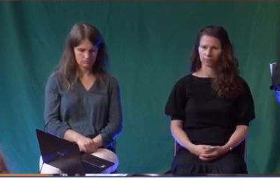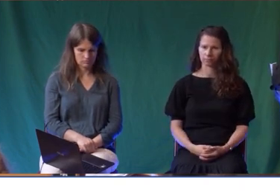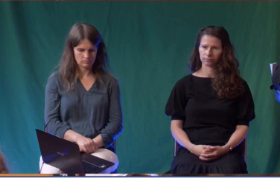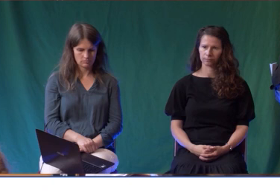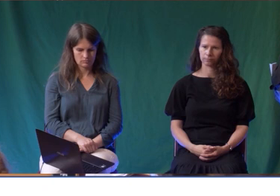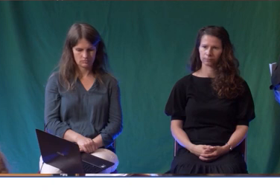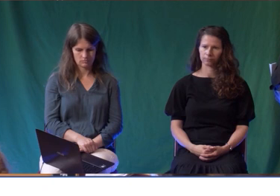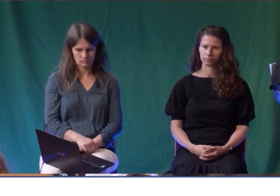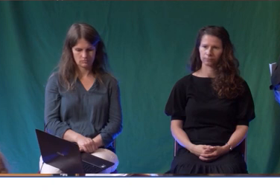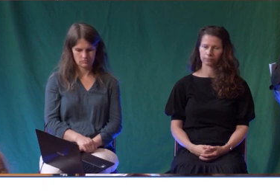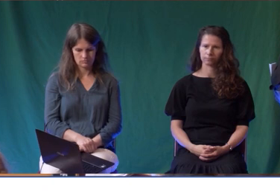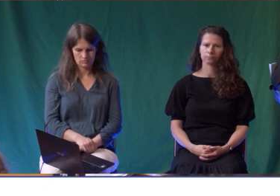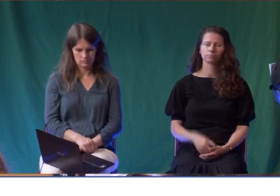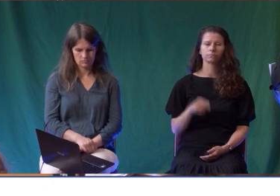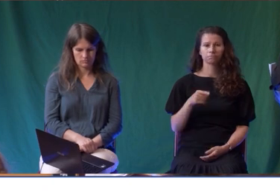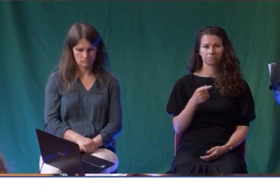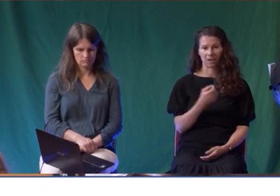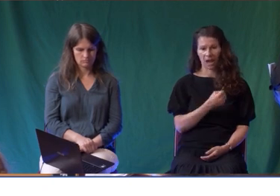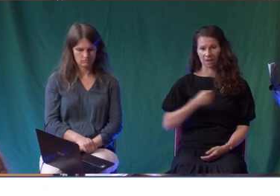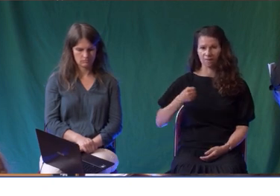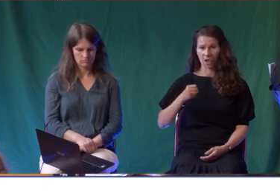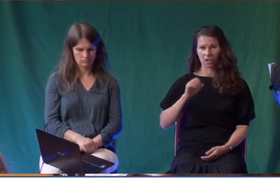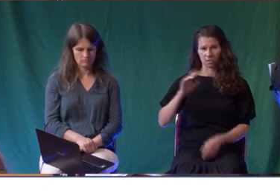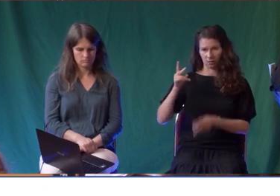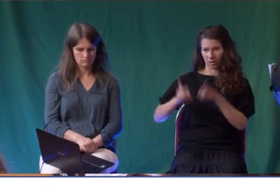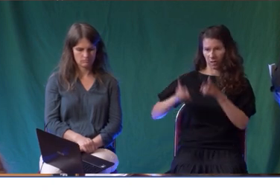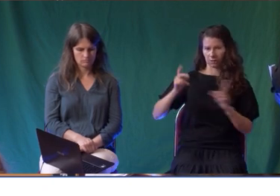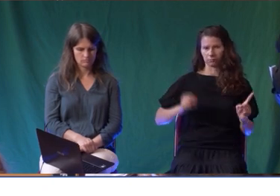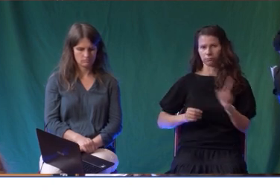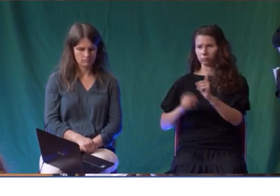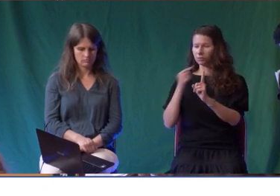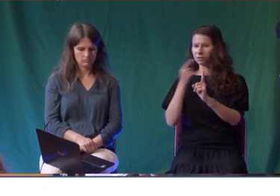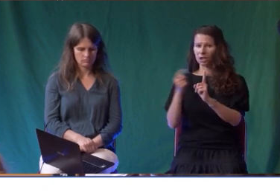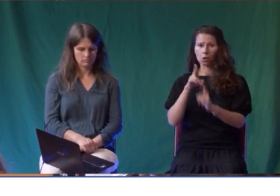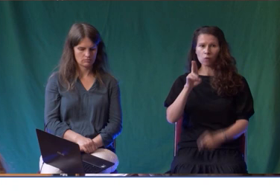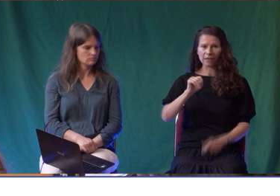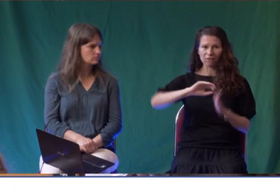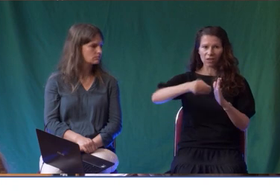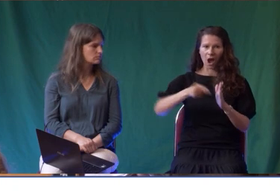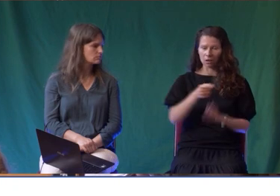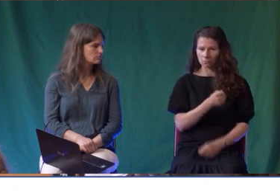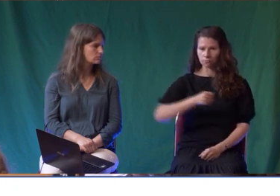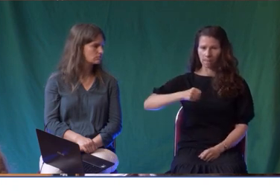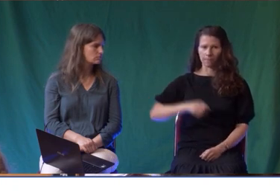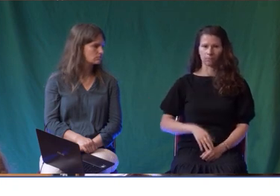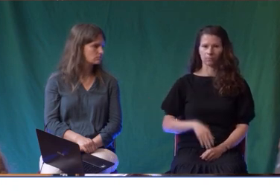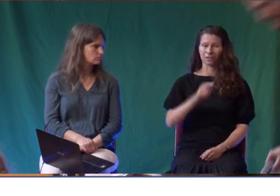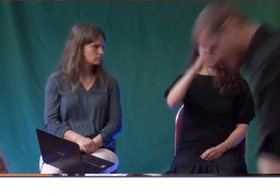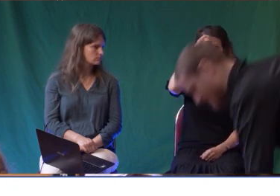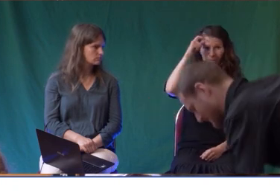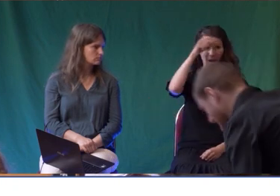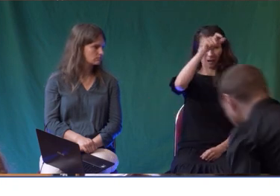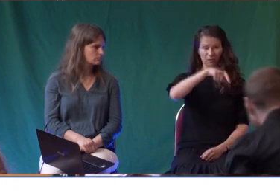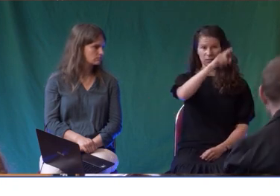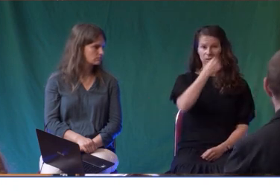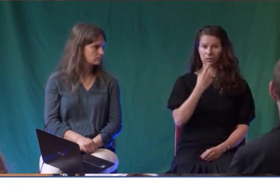der Anwalt hat vor Gericht gesagt das geht gegen den un-vertrag und dann hat der Experte gesagt